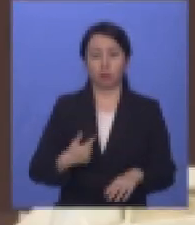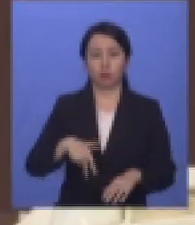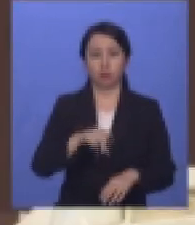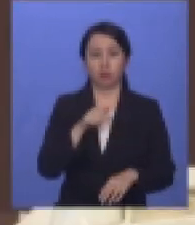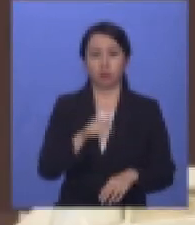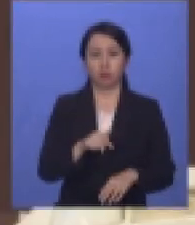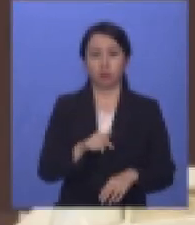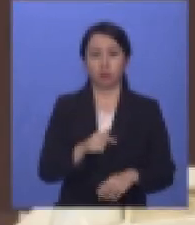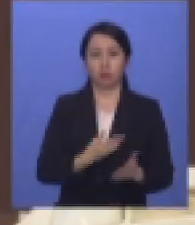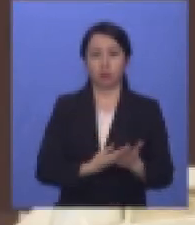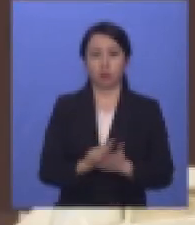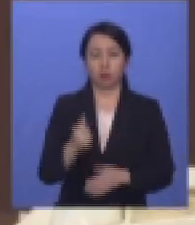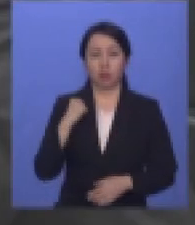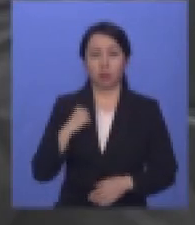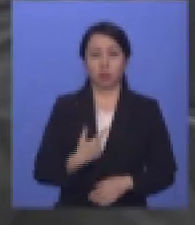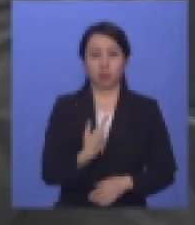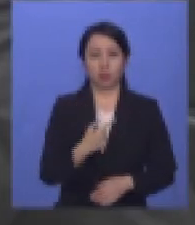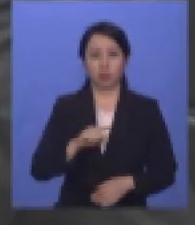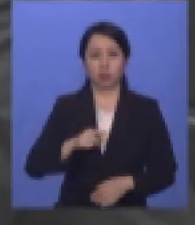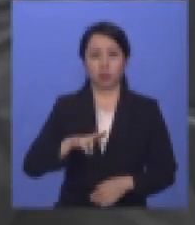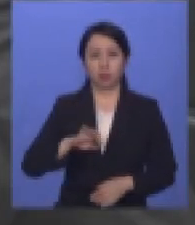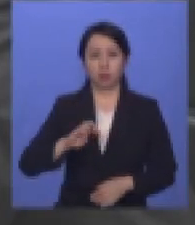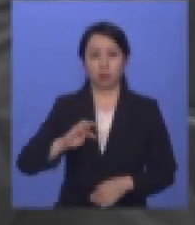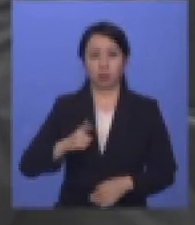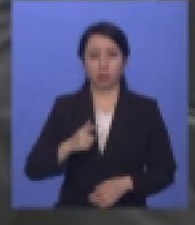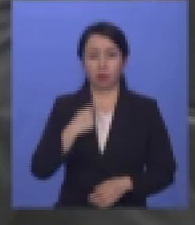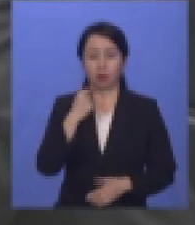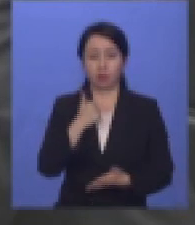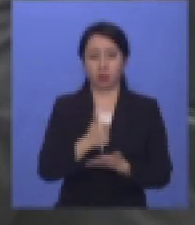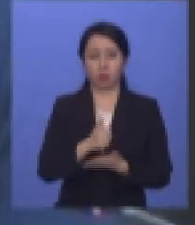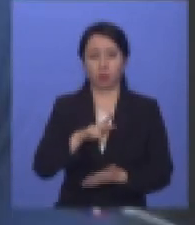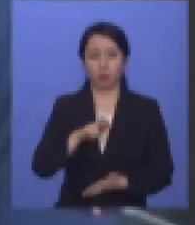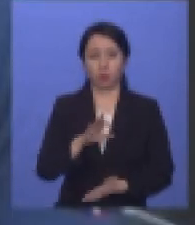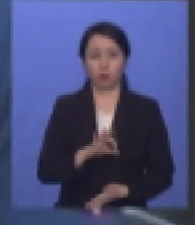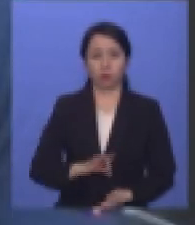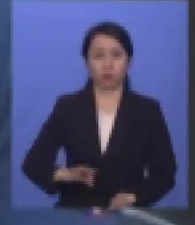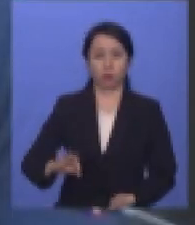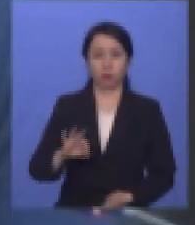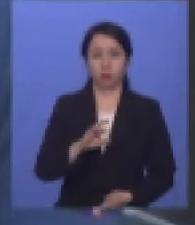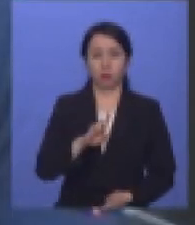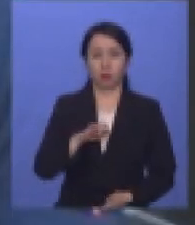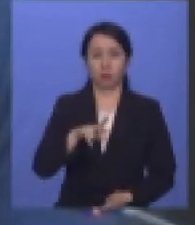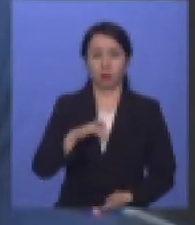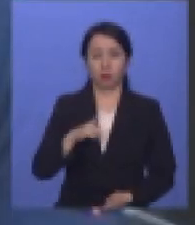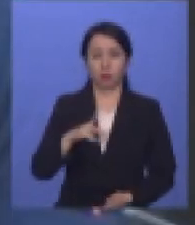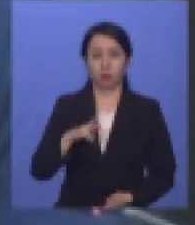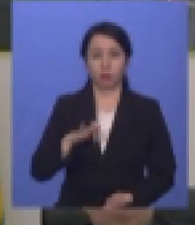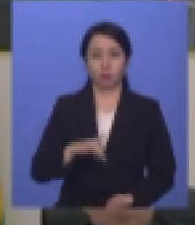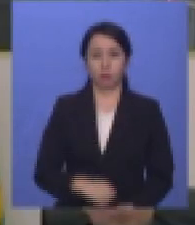из местного вместе с Темой частных инвестиций ожидается 1-2 триллиона тенге говорит таким улытауской области берег